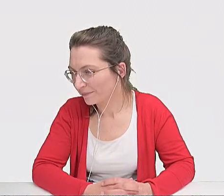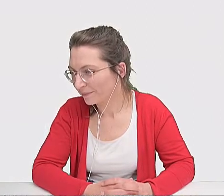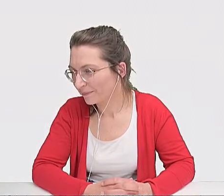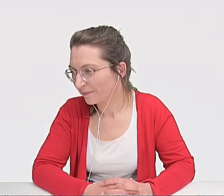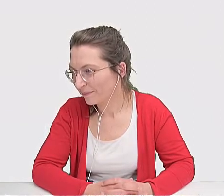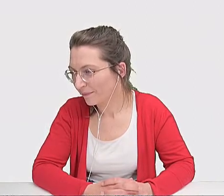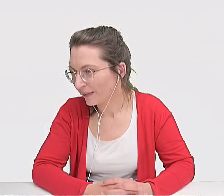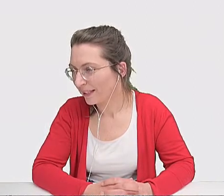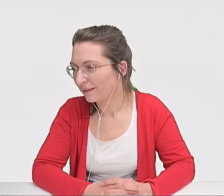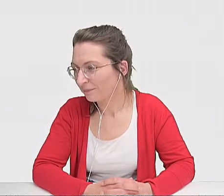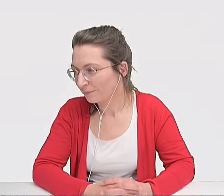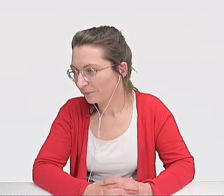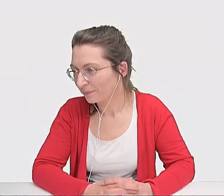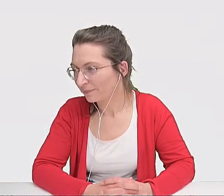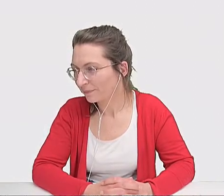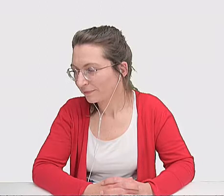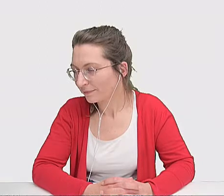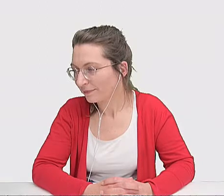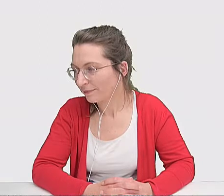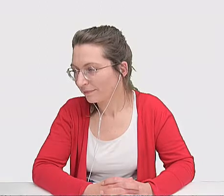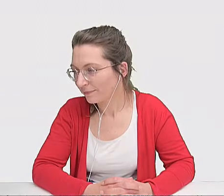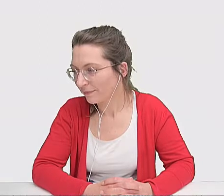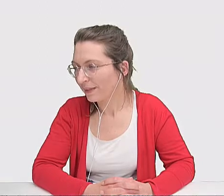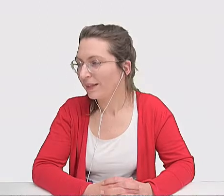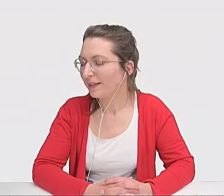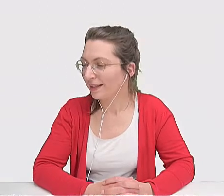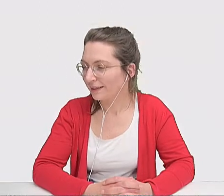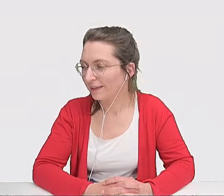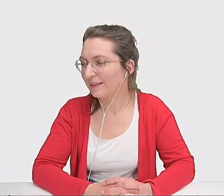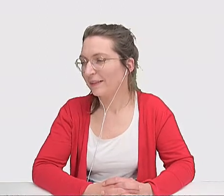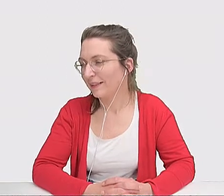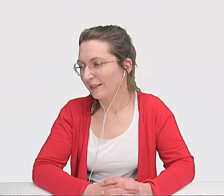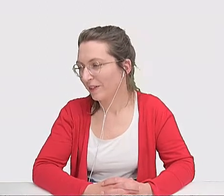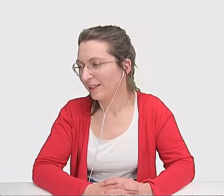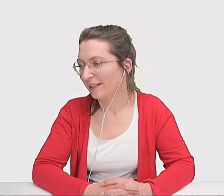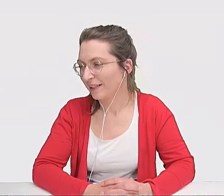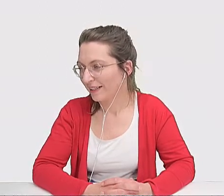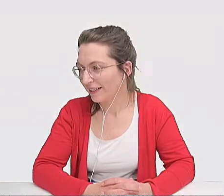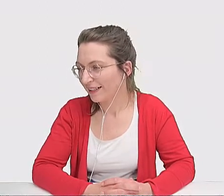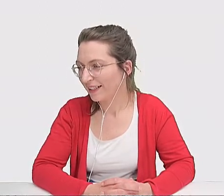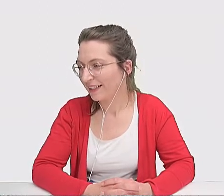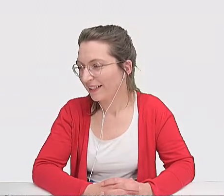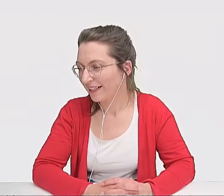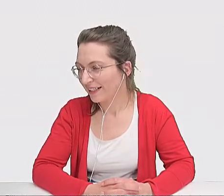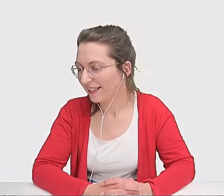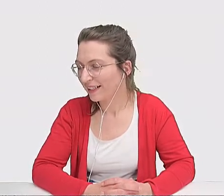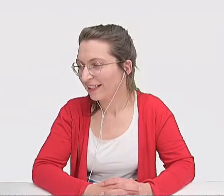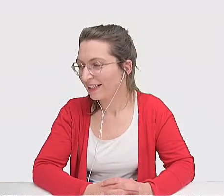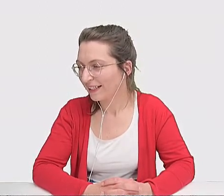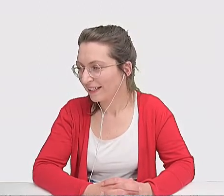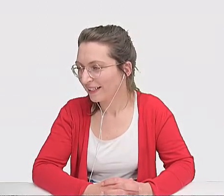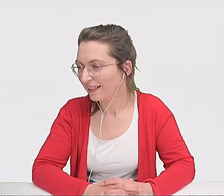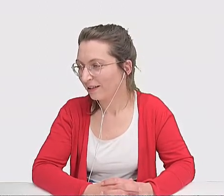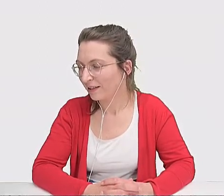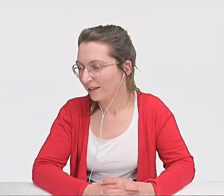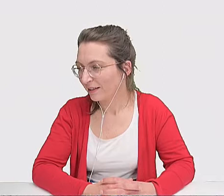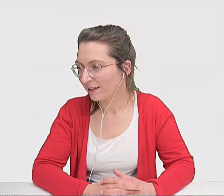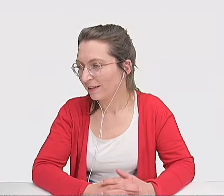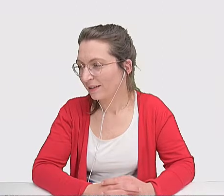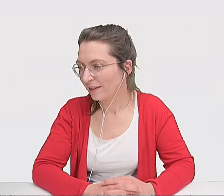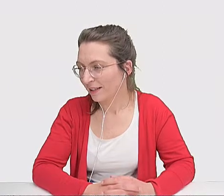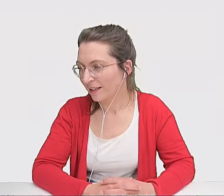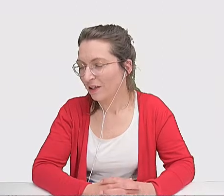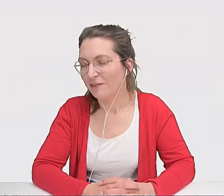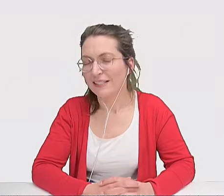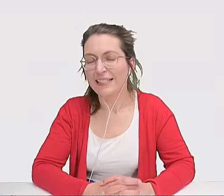in die untere Reihe. Ja, also solche Überlegungen kann man eben anstellen. Okay. Und dann probiert man ein bisschen und kommt dann schon am Ende auf die